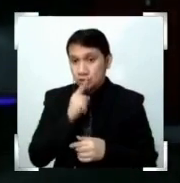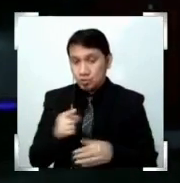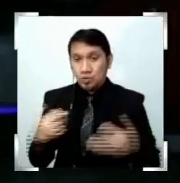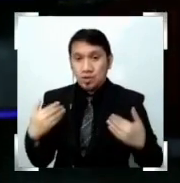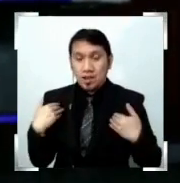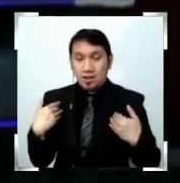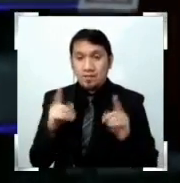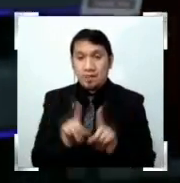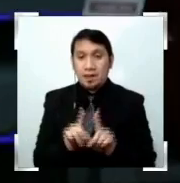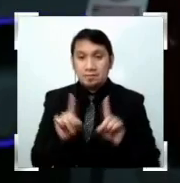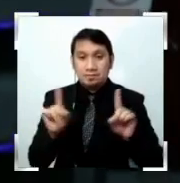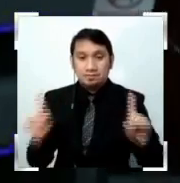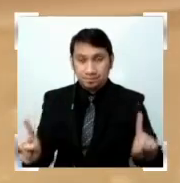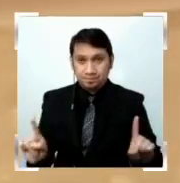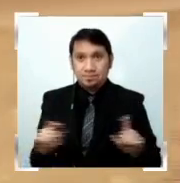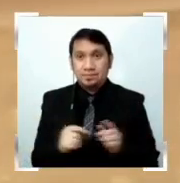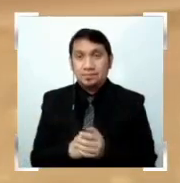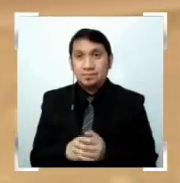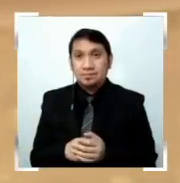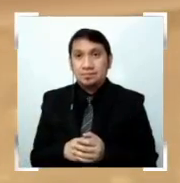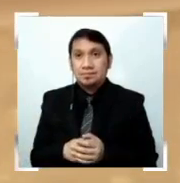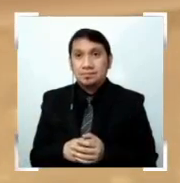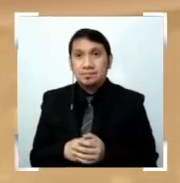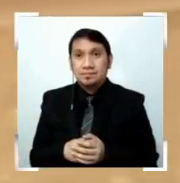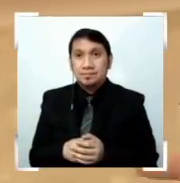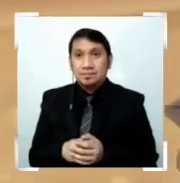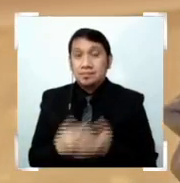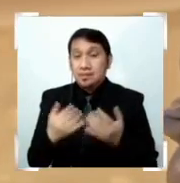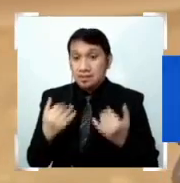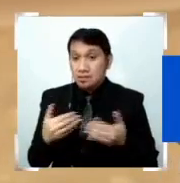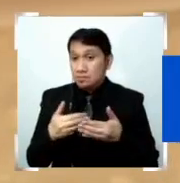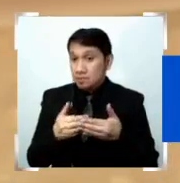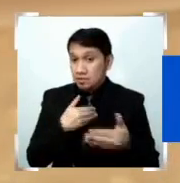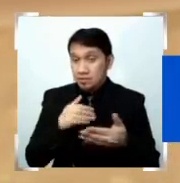distancing at maximum capacity. Prior to pandemic,